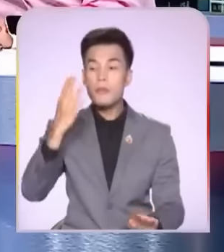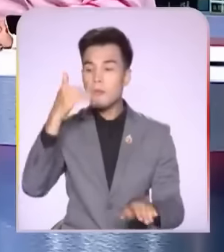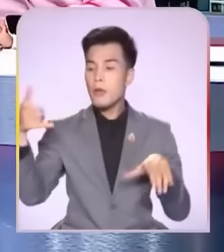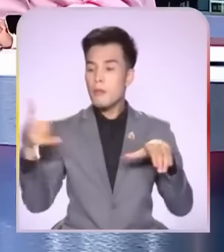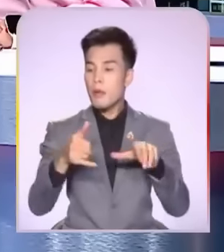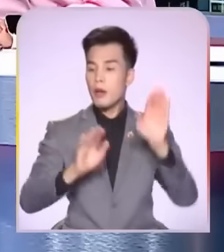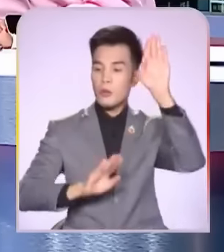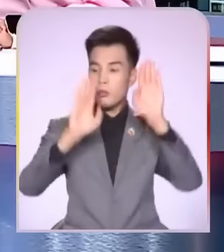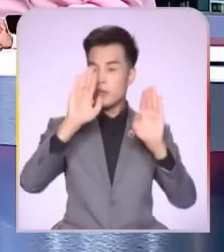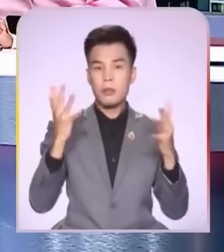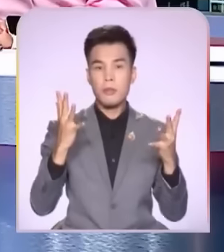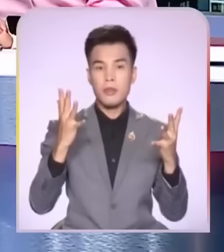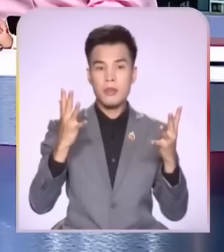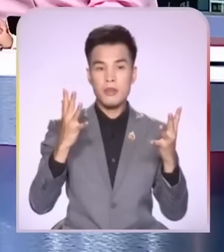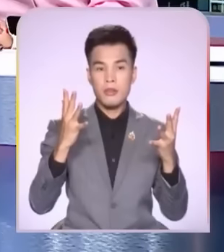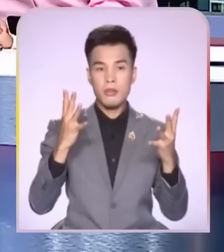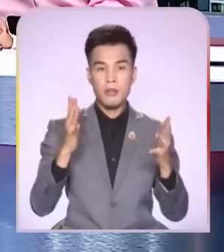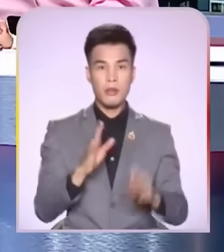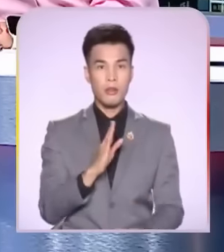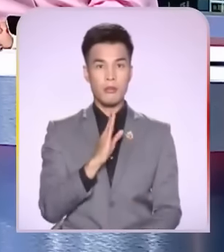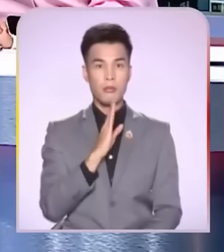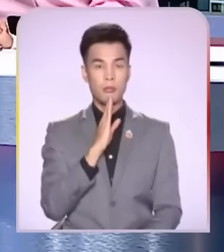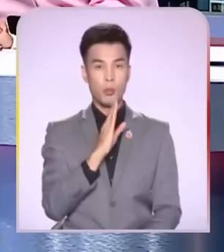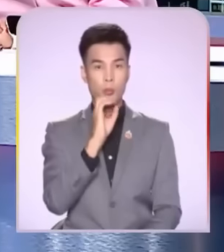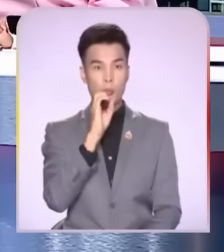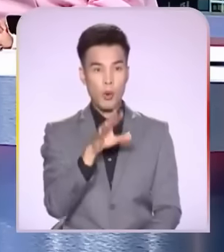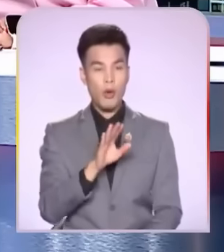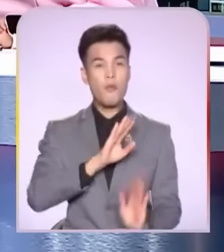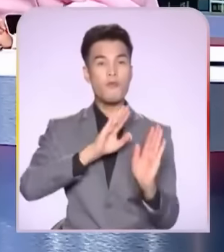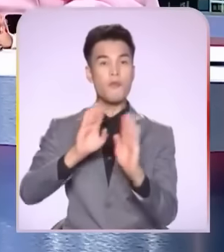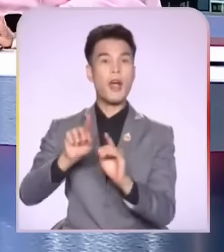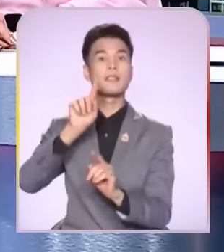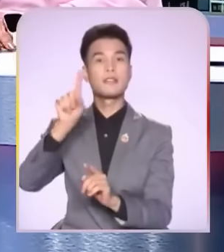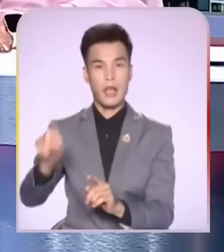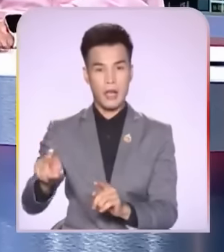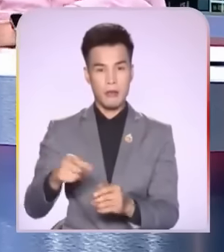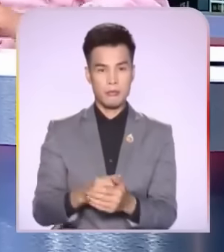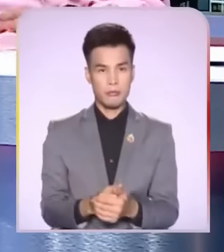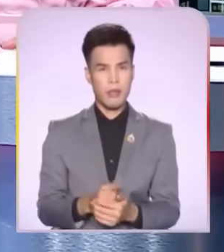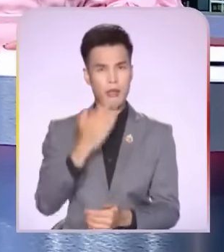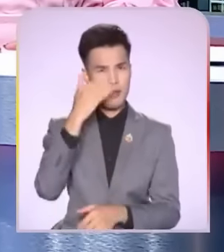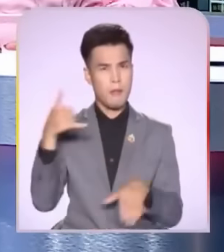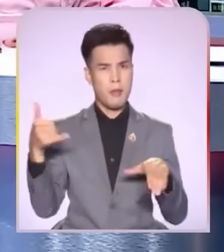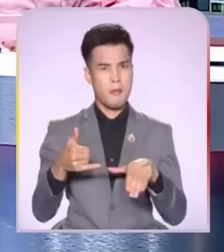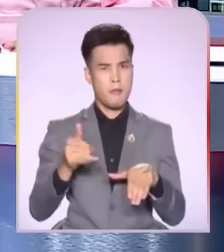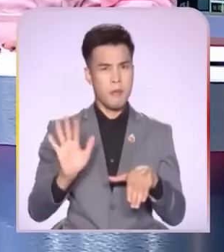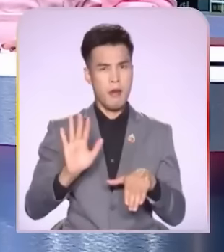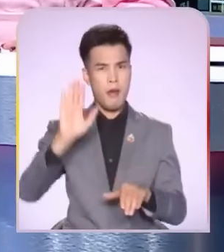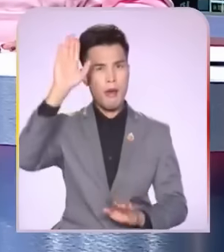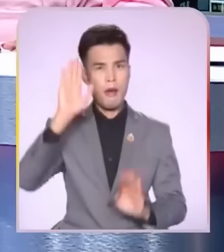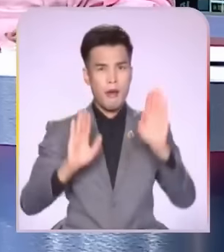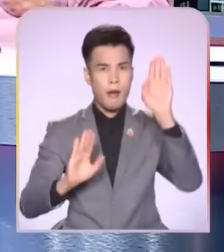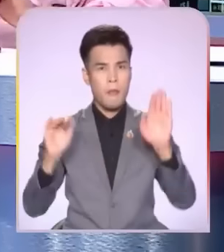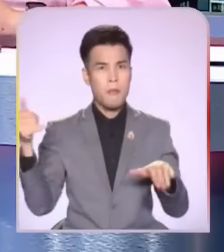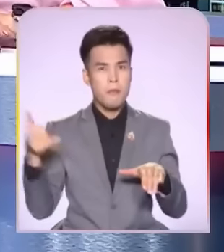ก อ้าว โอ้ฮะ อันนี้คือตอบสื่อแบบนี ้ครับ ฝากคำถามกลับแบบนี้เหรออ ันนี้คือตอนที่บอกไงเป็นรายงานข่าวเฉยๆว่าเอ๊ะ